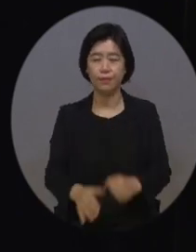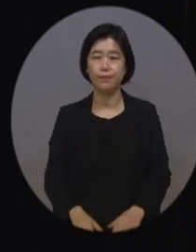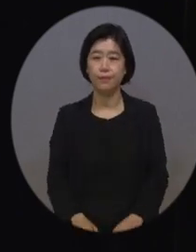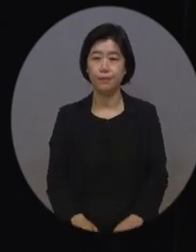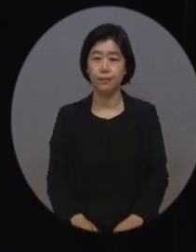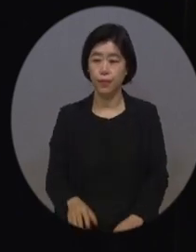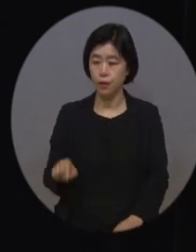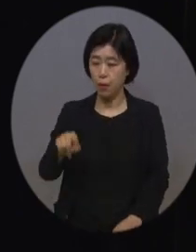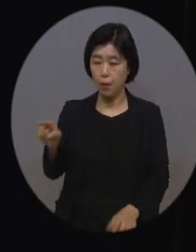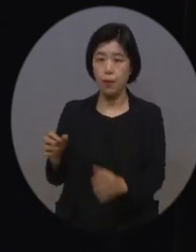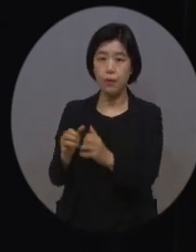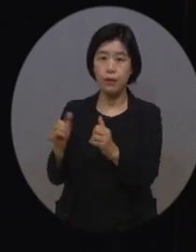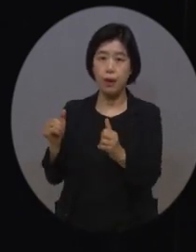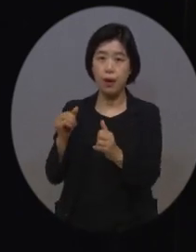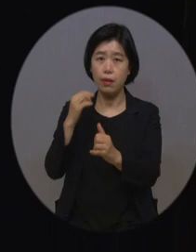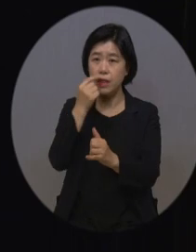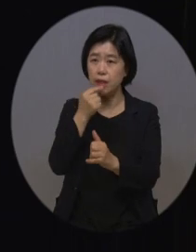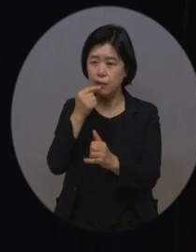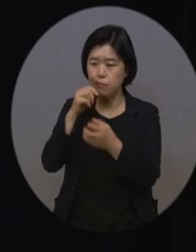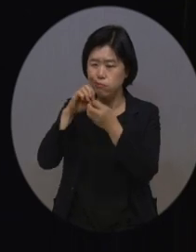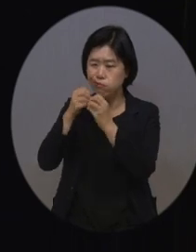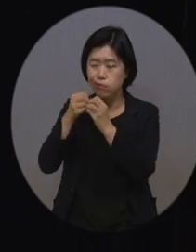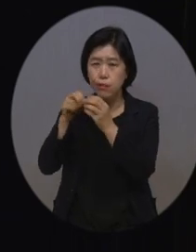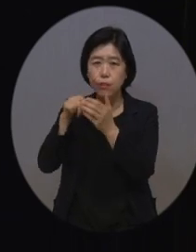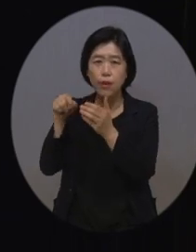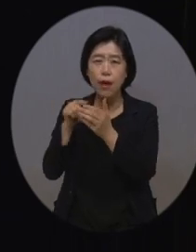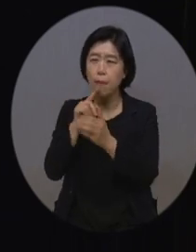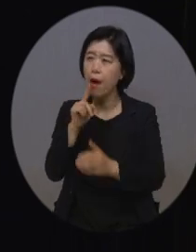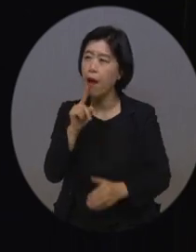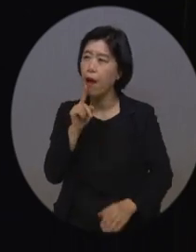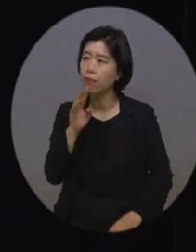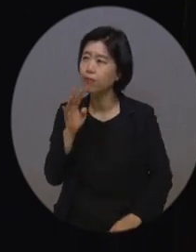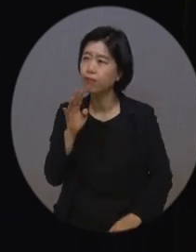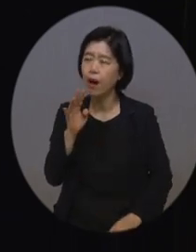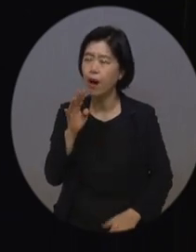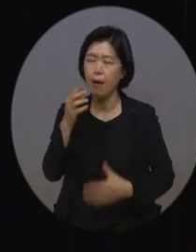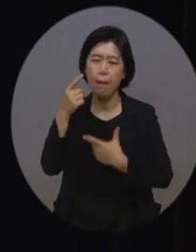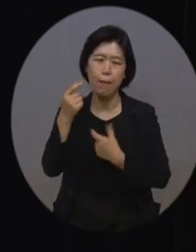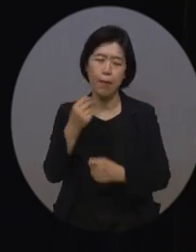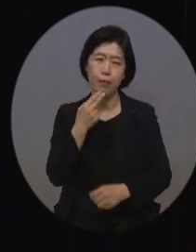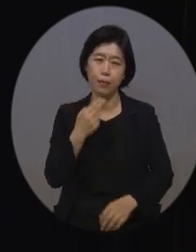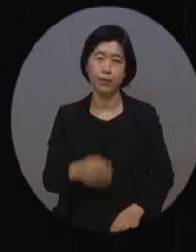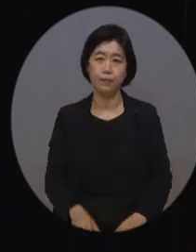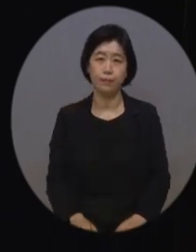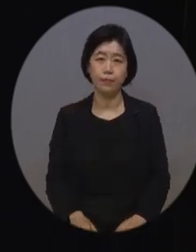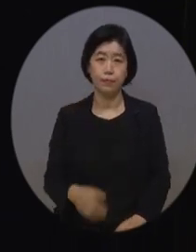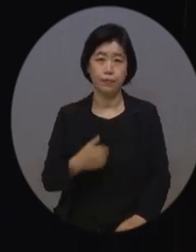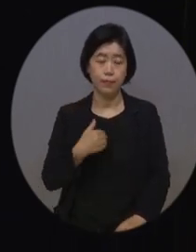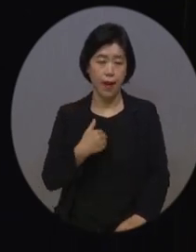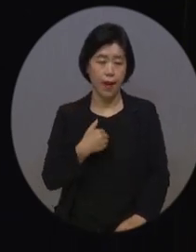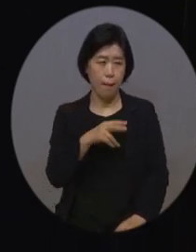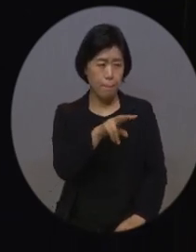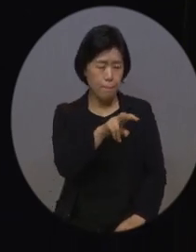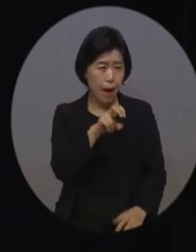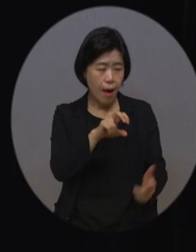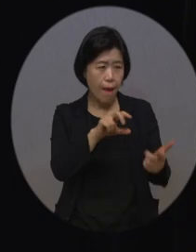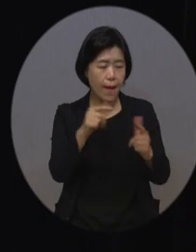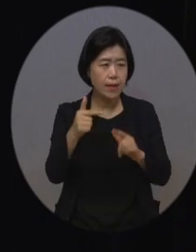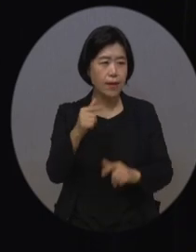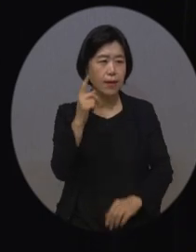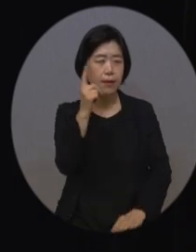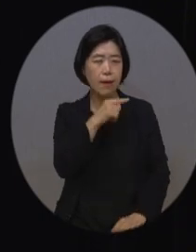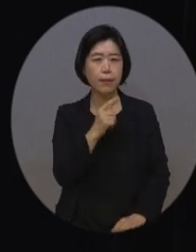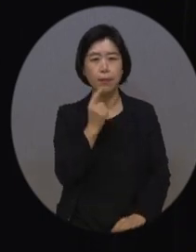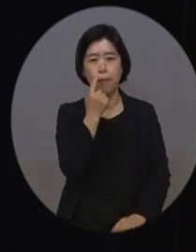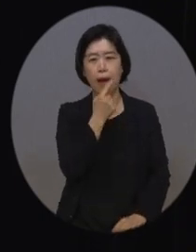그들의 뒤틀린 입술 사이로 말씀이 비틀거렸다. 내가 증오를 입에 올리며 위증을